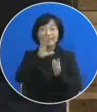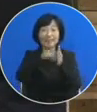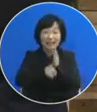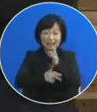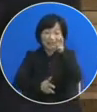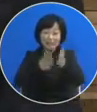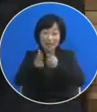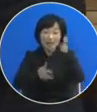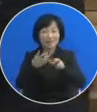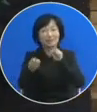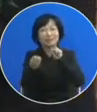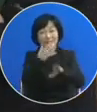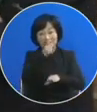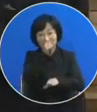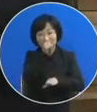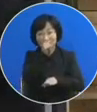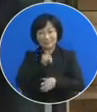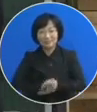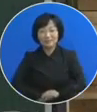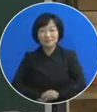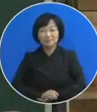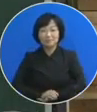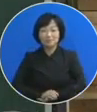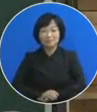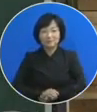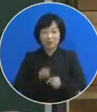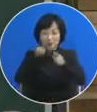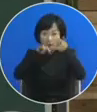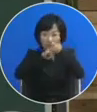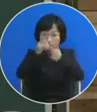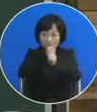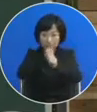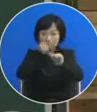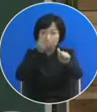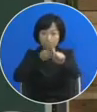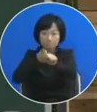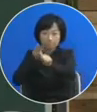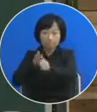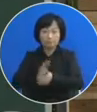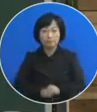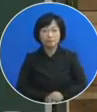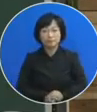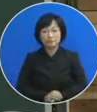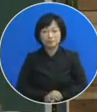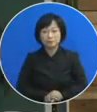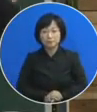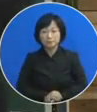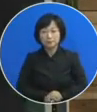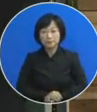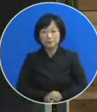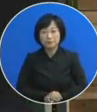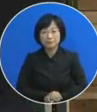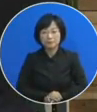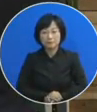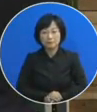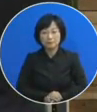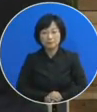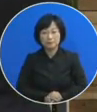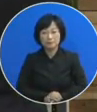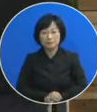겁니다. And all the answer to your business will stem from there. 언약을 딱 붙잡으시고요. Firmly grab hold of 여러분이 정말로